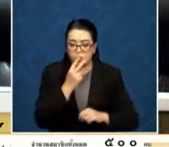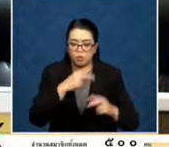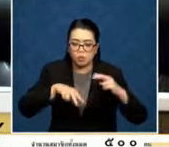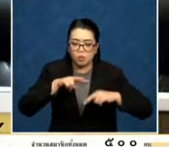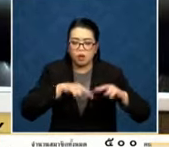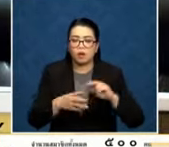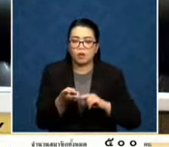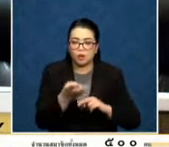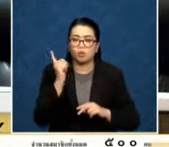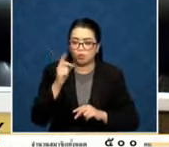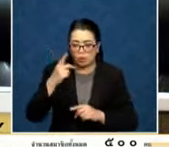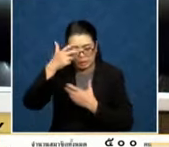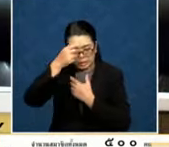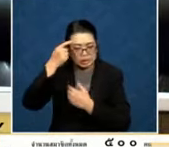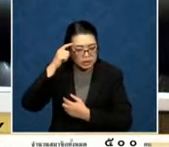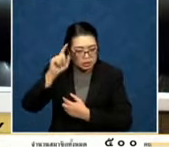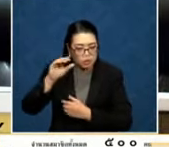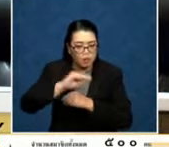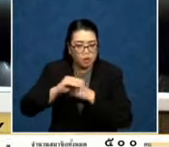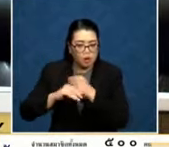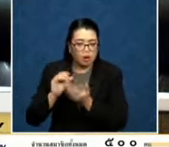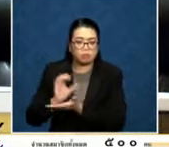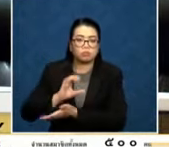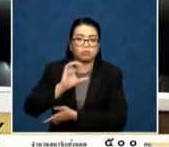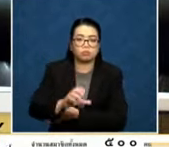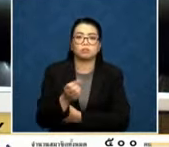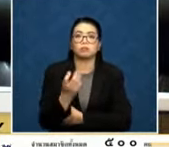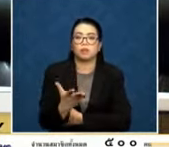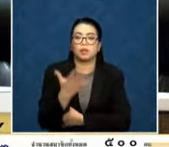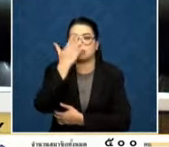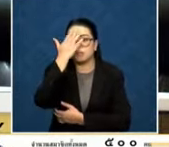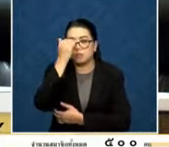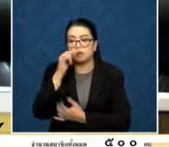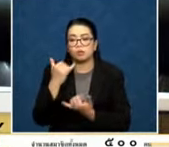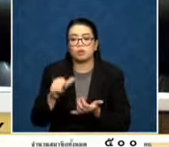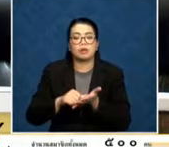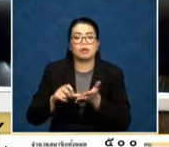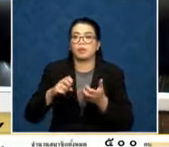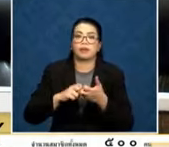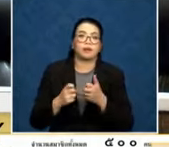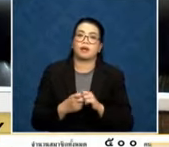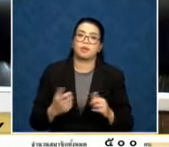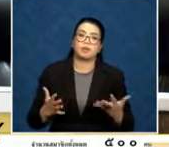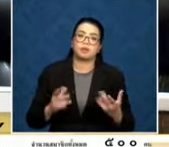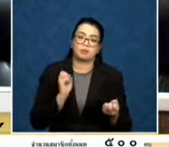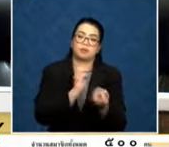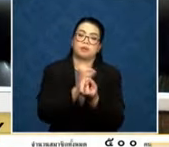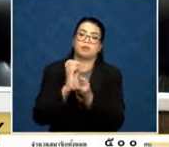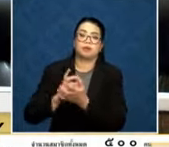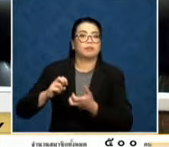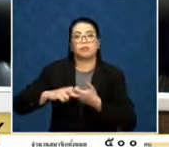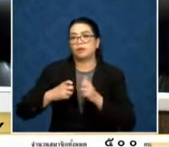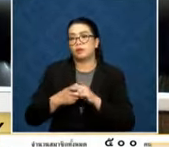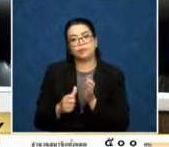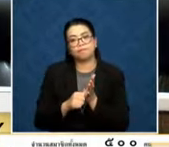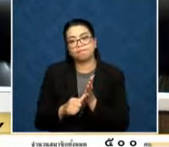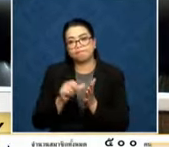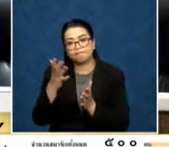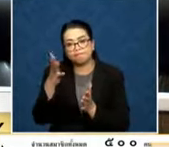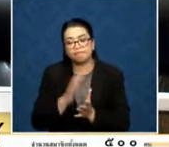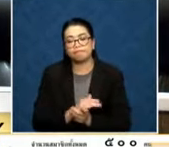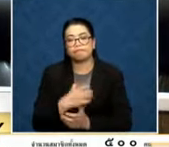ที่จัดสรรมานะครับหรือทำโครงการมาเพราะว่ามันไม่ได้ตอบโจทย์หรือแก้ปัญหาสิ่งที่เราเผชิญกันเลยนะครับอยาก